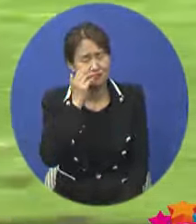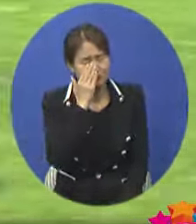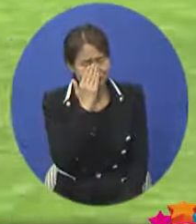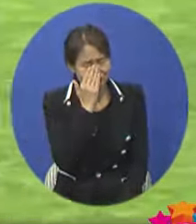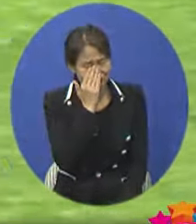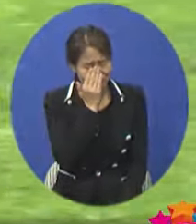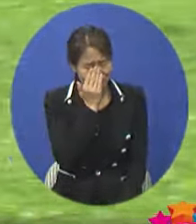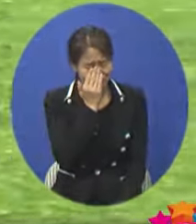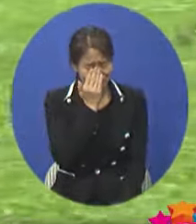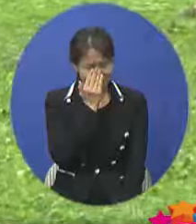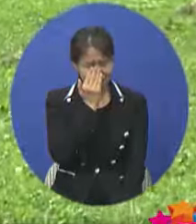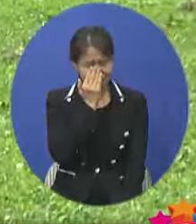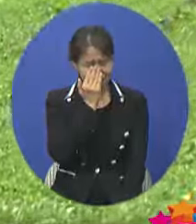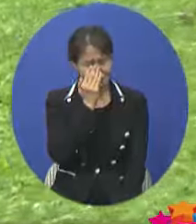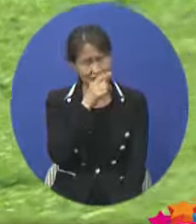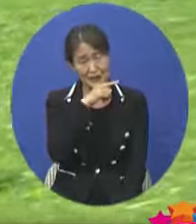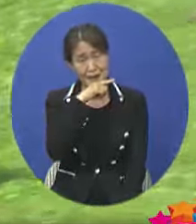순정은